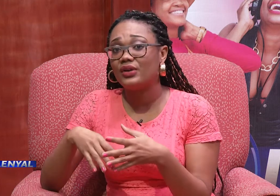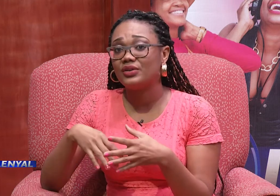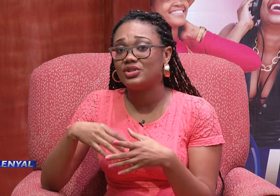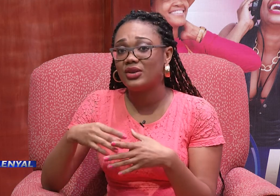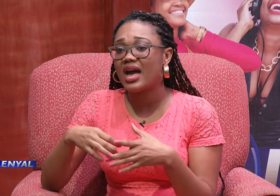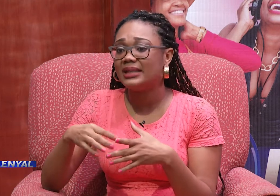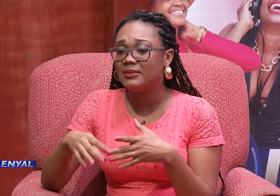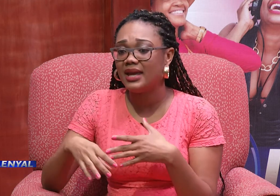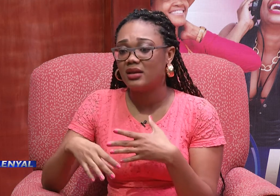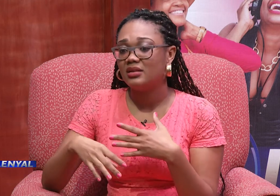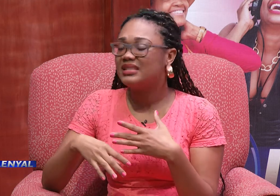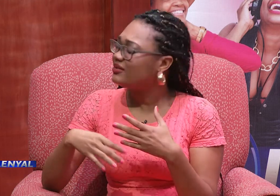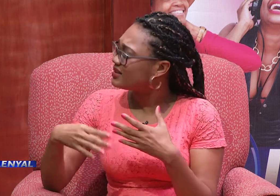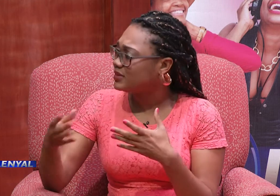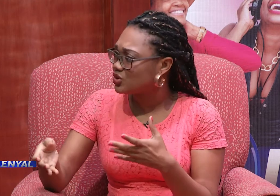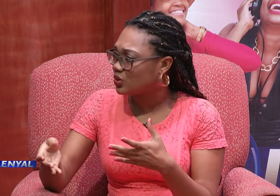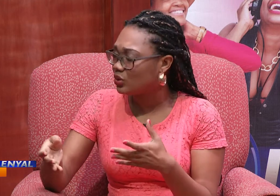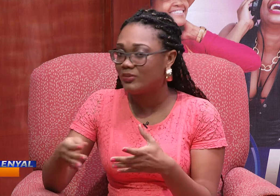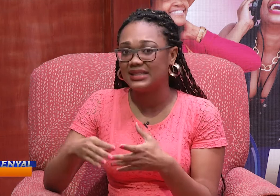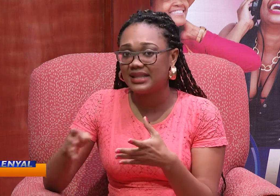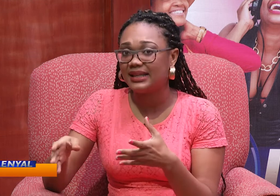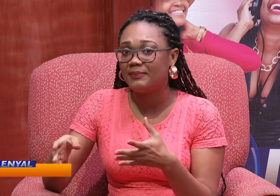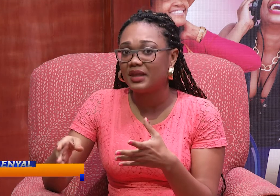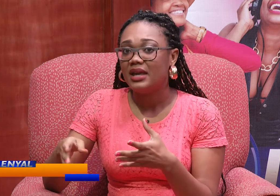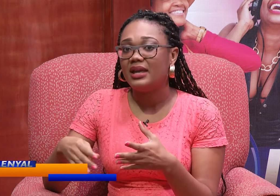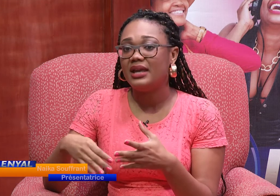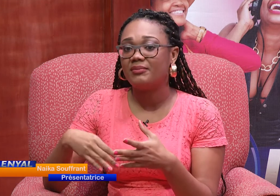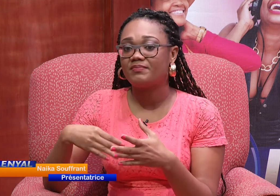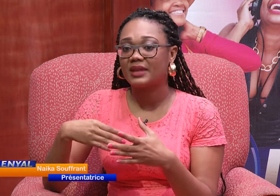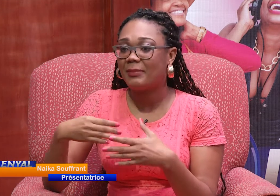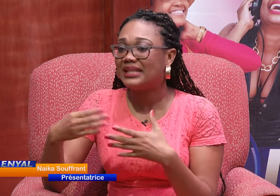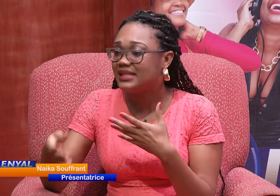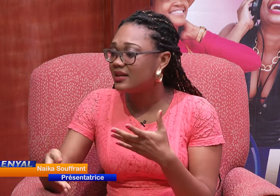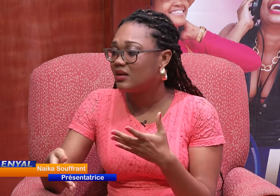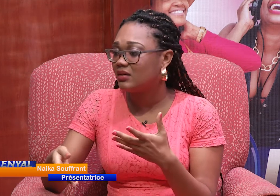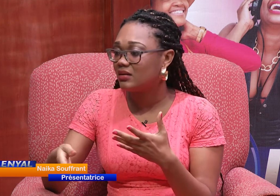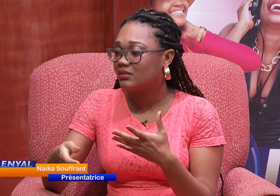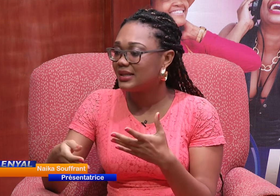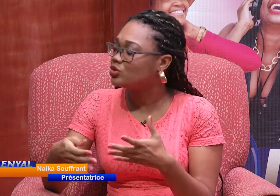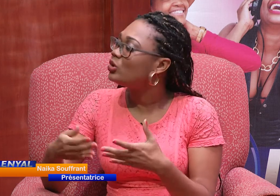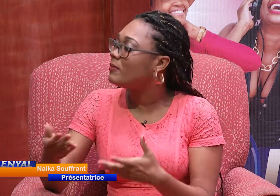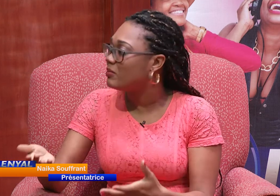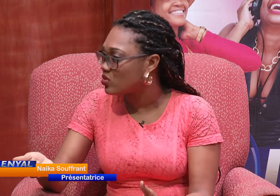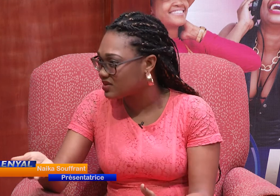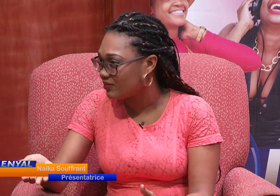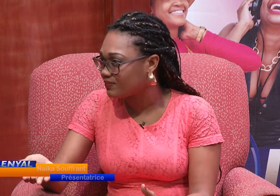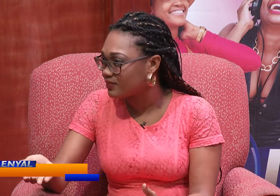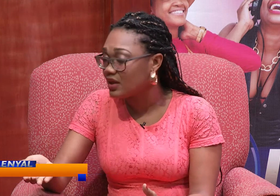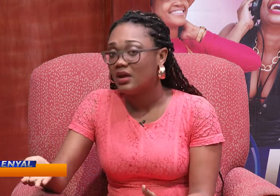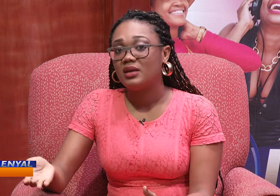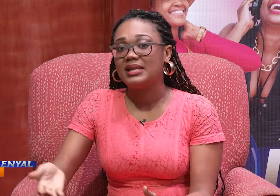que j'ai eu à animer diverses émissions au cours de mes 10 années. Et après 10 ans, c'est toujours le même